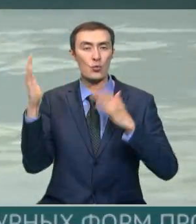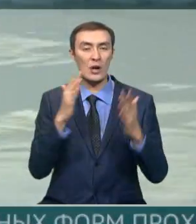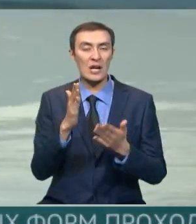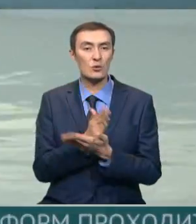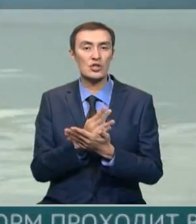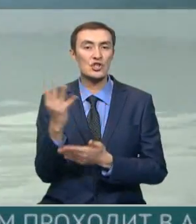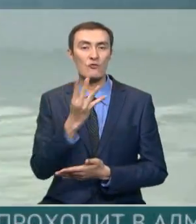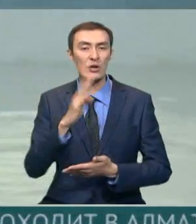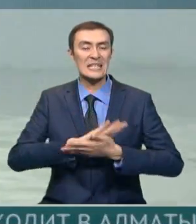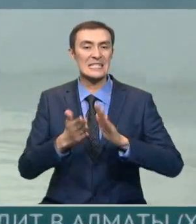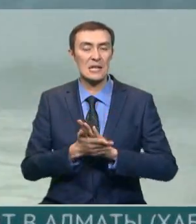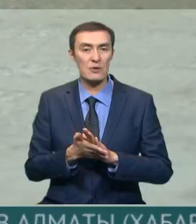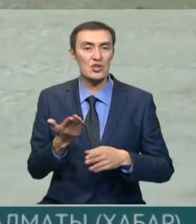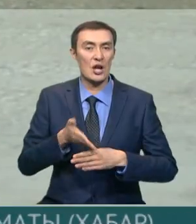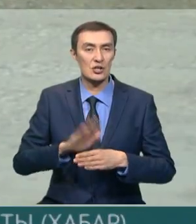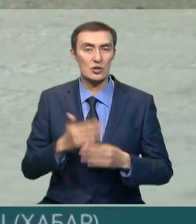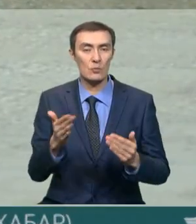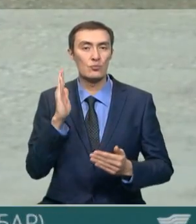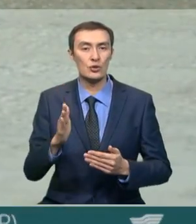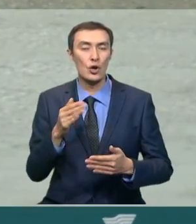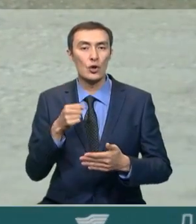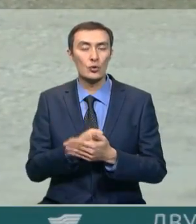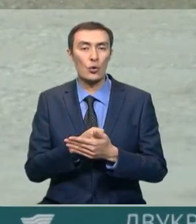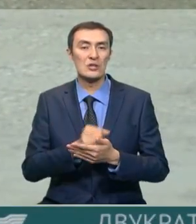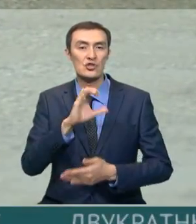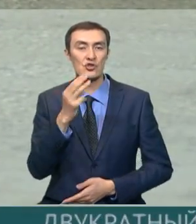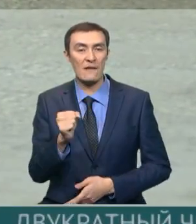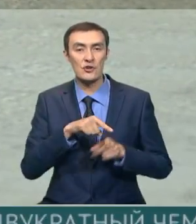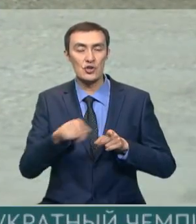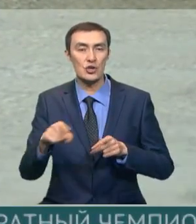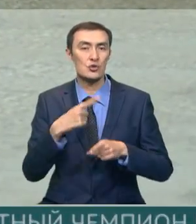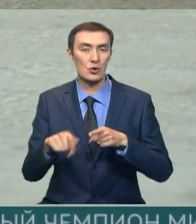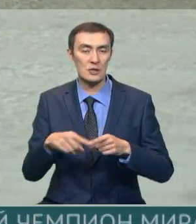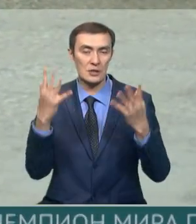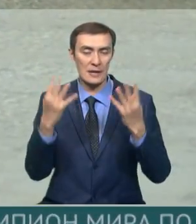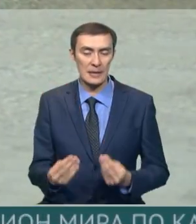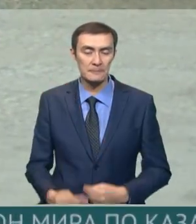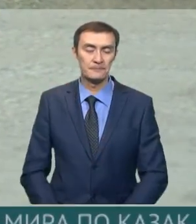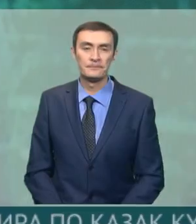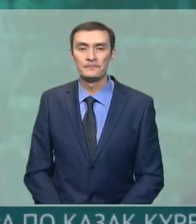присвоена четвертая степень. Ожидается, что он достигнет берегов США в ближайшие дни.